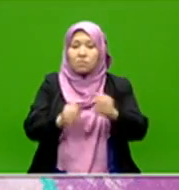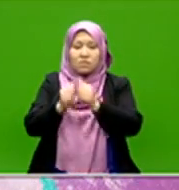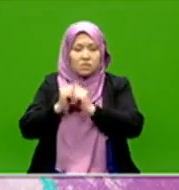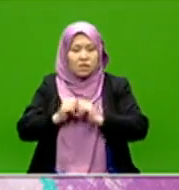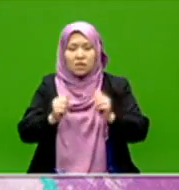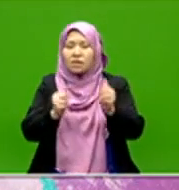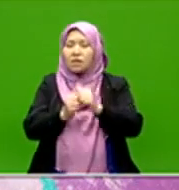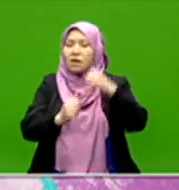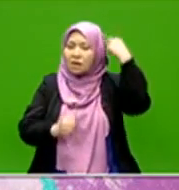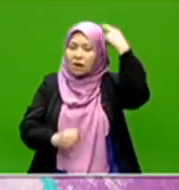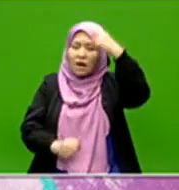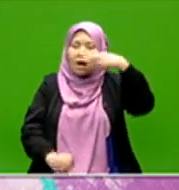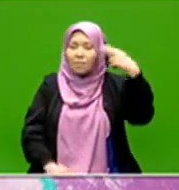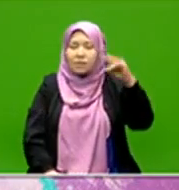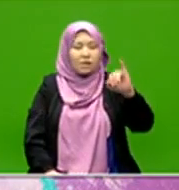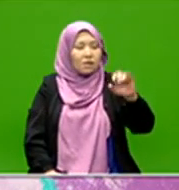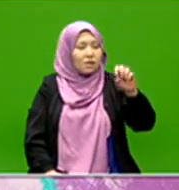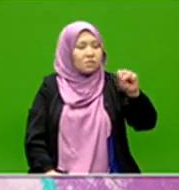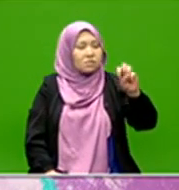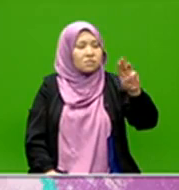الْبَيْتِ